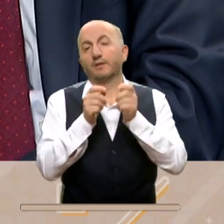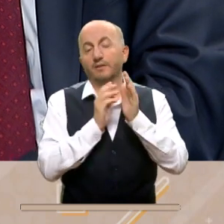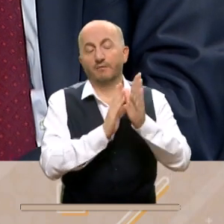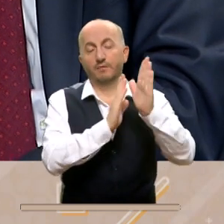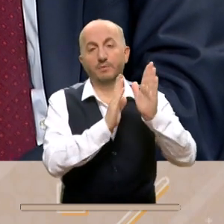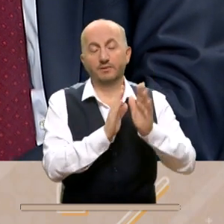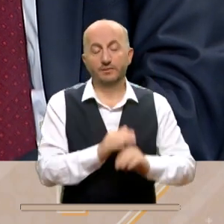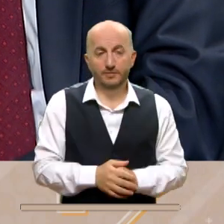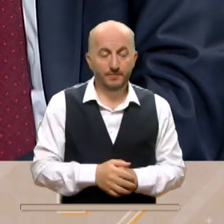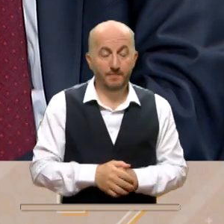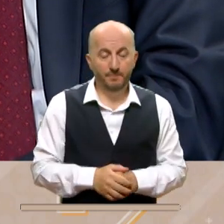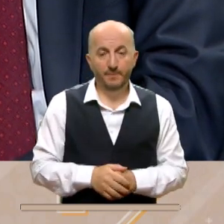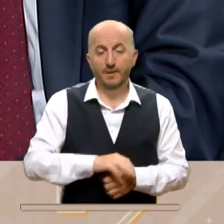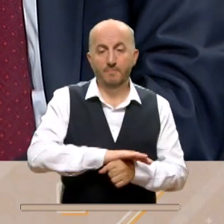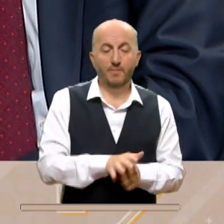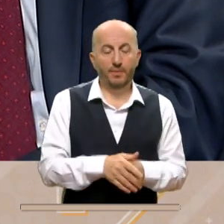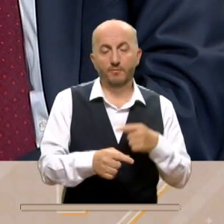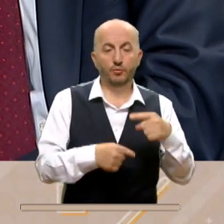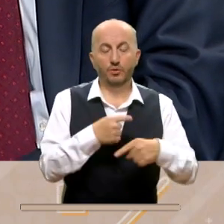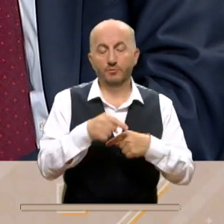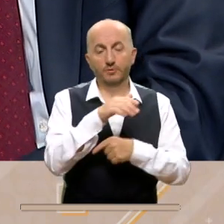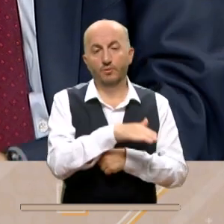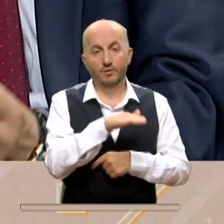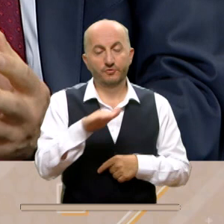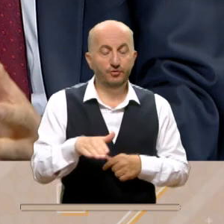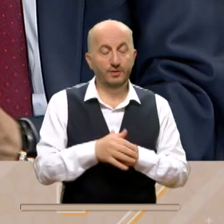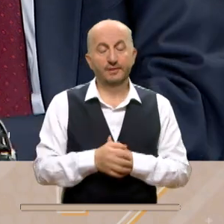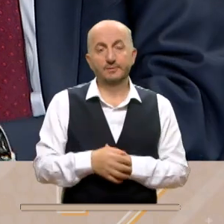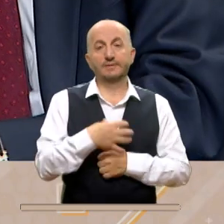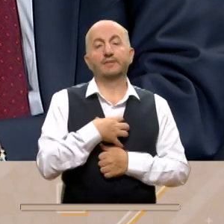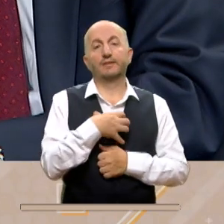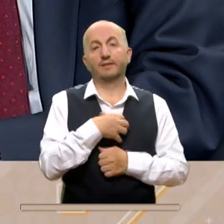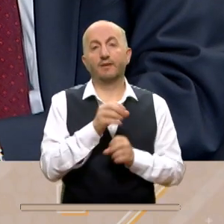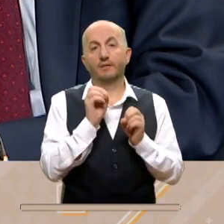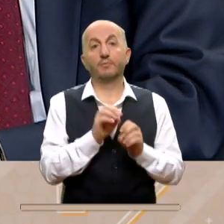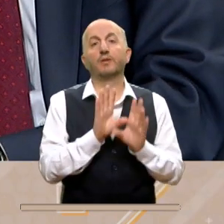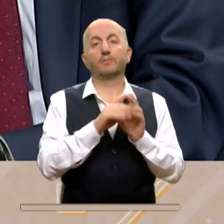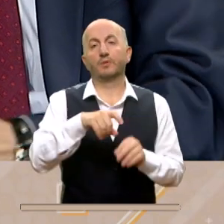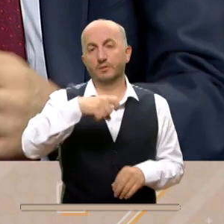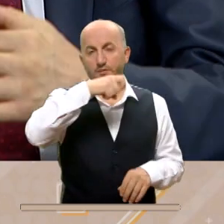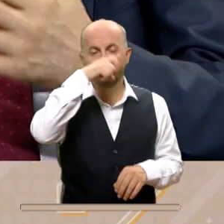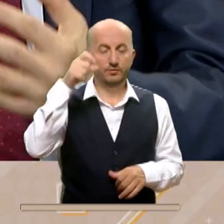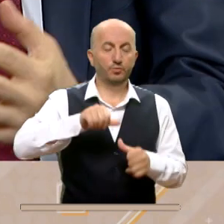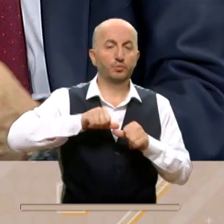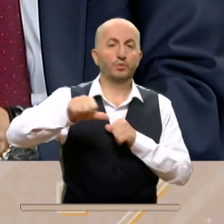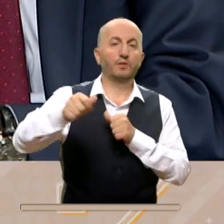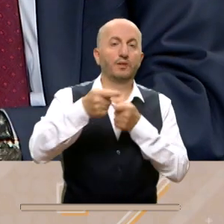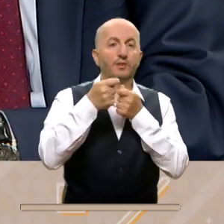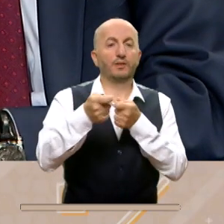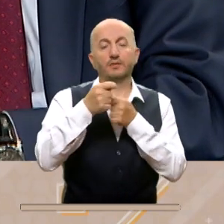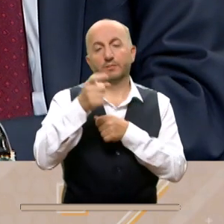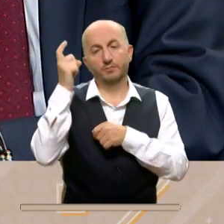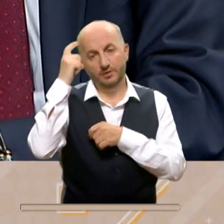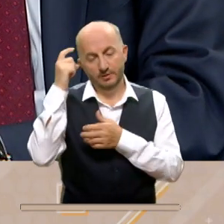Aynen öyle efendim. Pandemi döneminde öğrencilerimizi kendi hallerine bırakmıyoruz. Yazın uzaktan eğitimle o bilgi